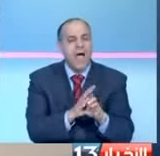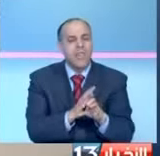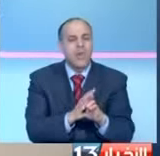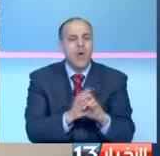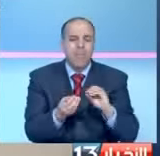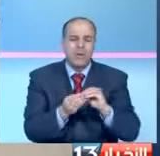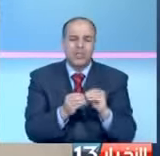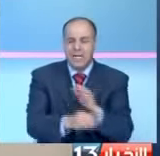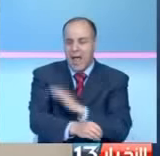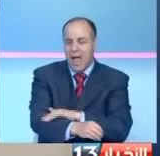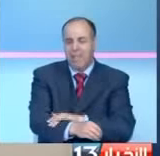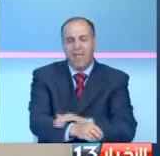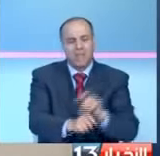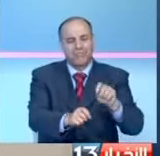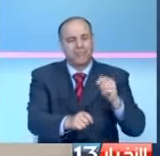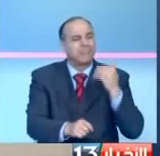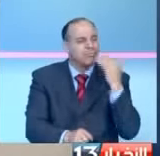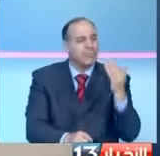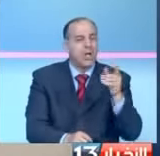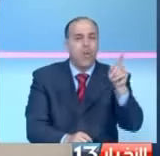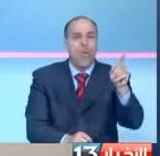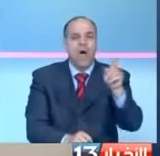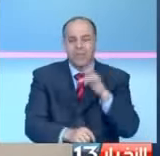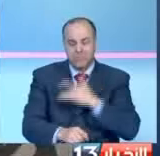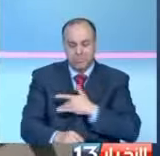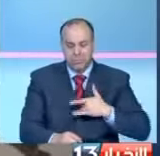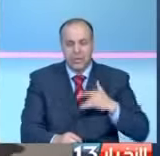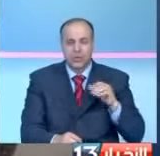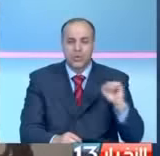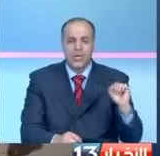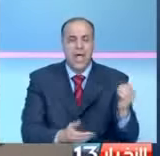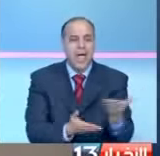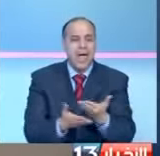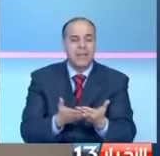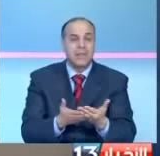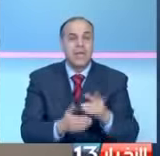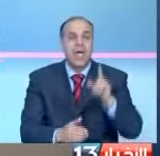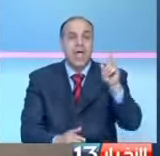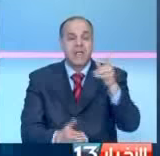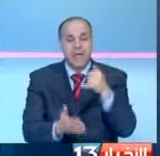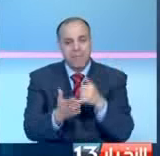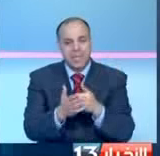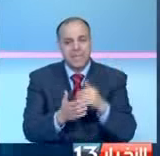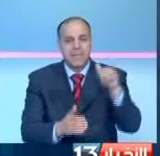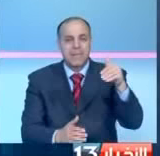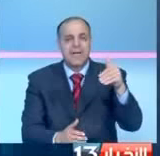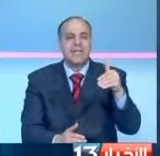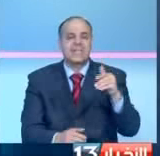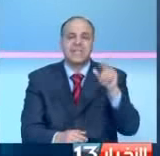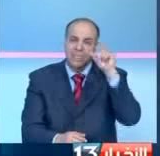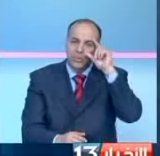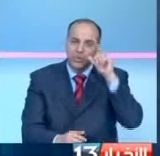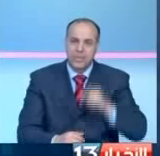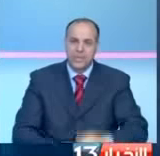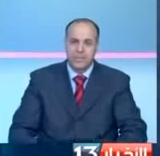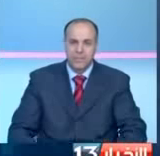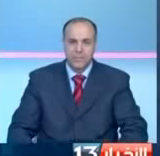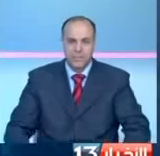الهشة لعمالة الحظائر وتحسين الظروف الاجتماعية والخدماتية بمعتمدية المكناسية.